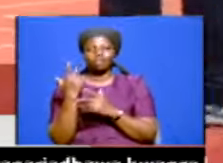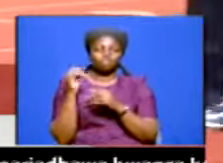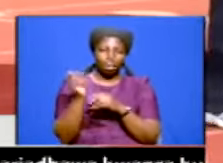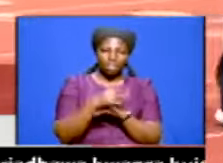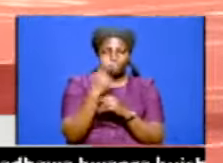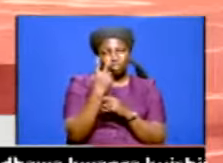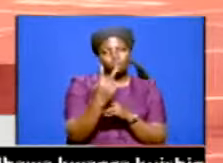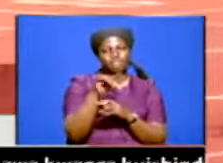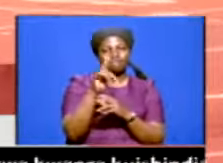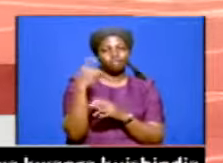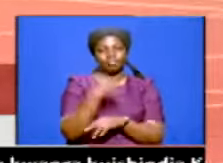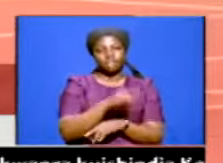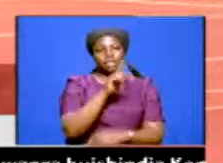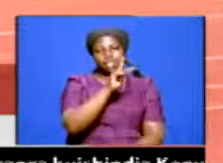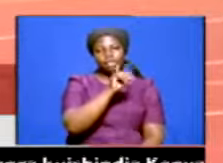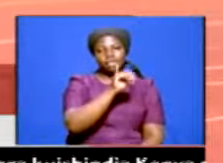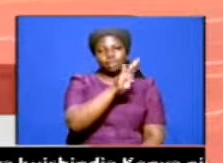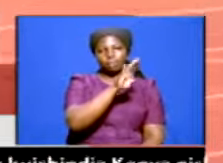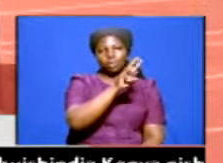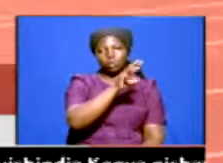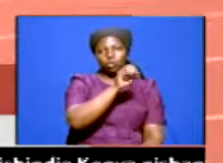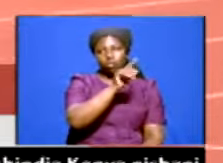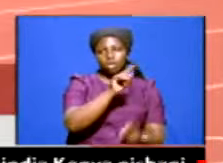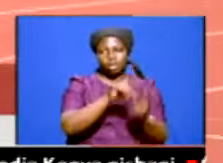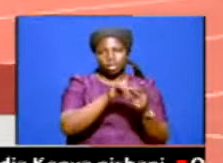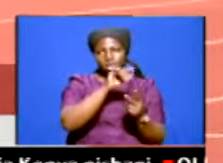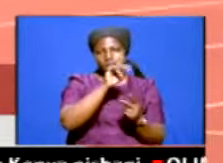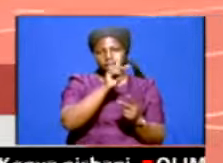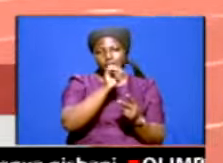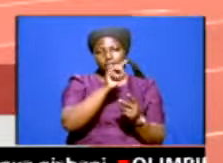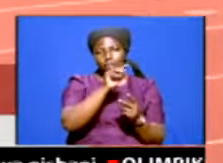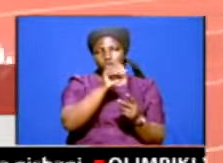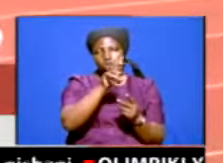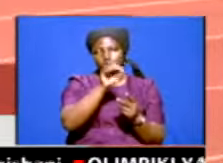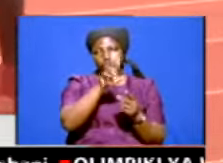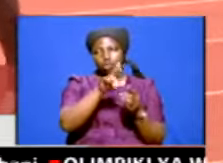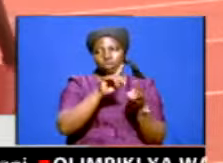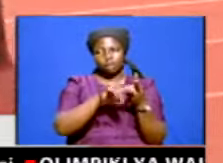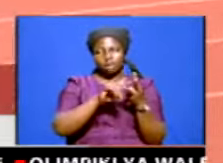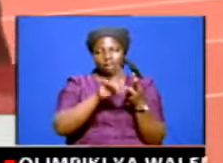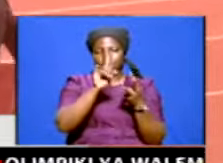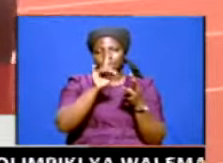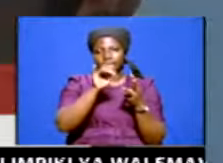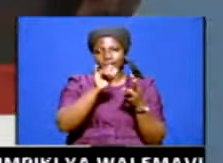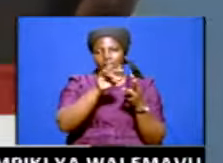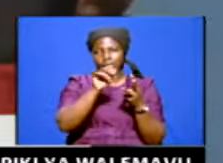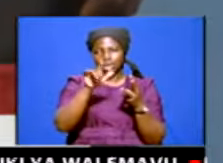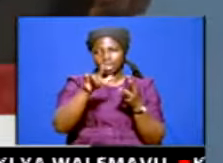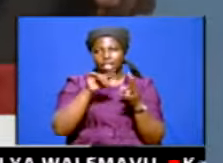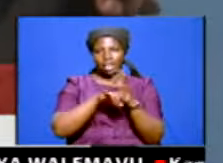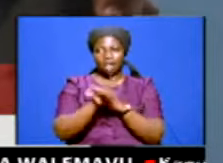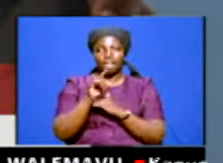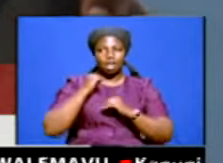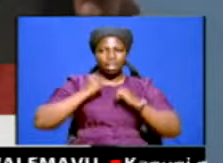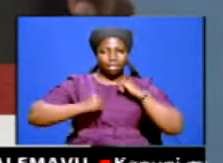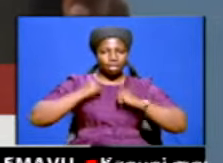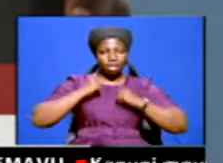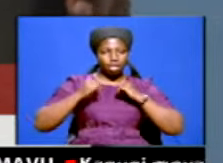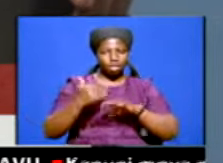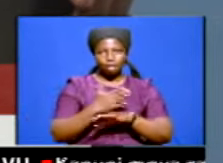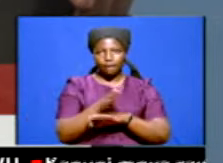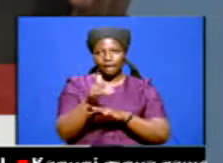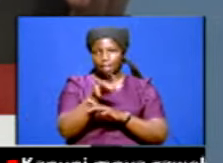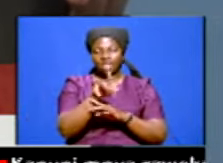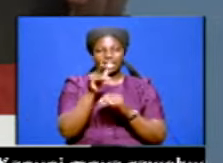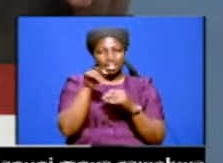alimpiku Kibiwot Kandie, Geoffrey Kamoror na Daniel Simiu kwenye mashindano ya taifa ya mbio za nyikani. Kwemui sasa ana kibarua